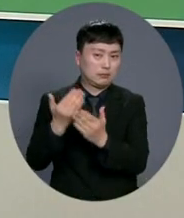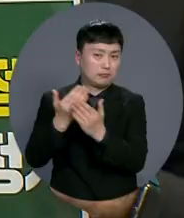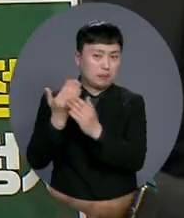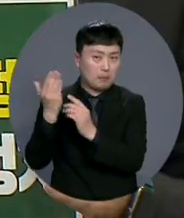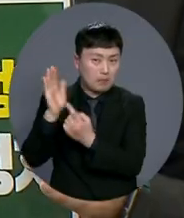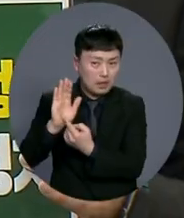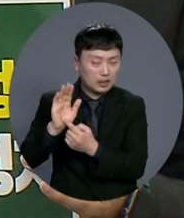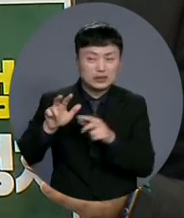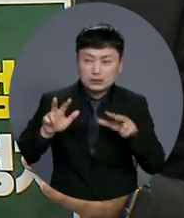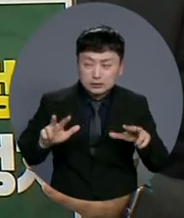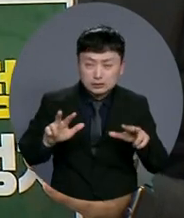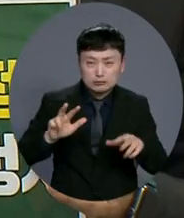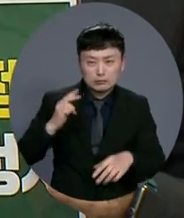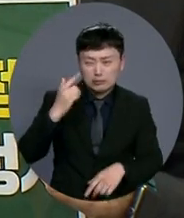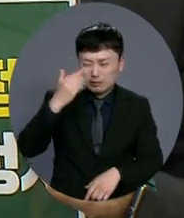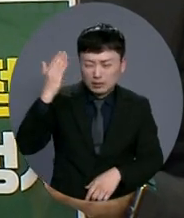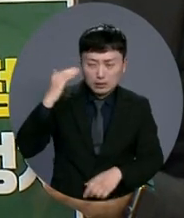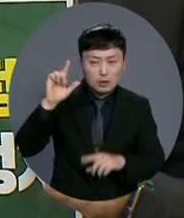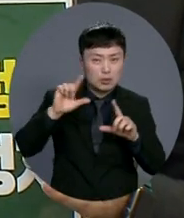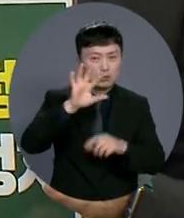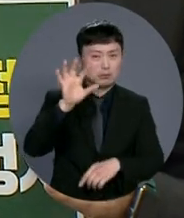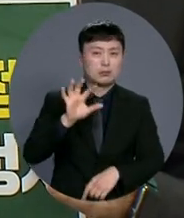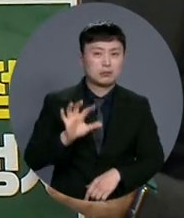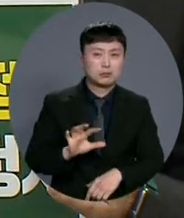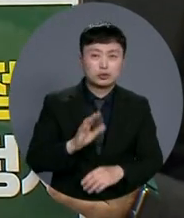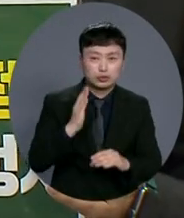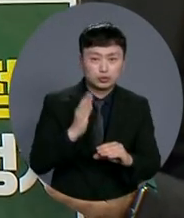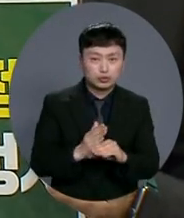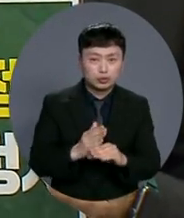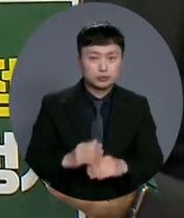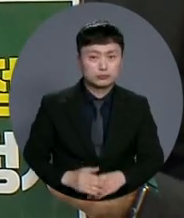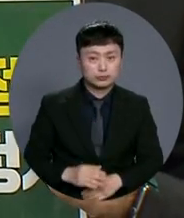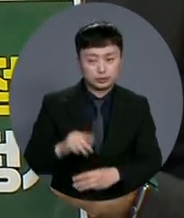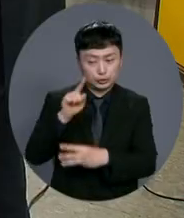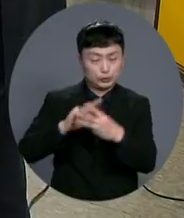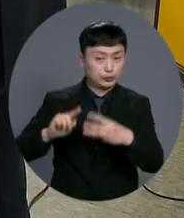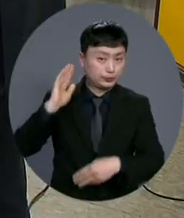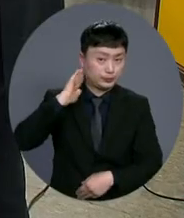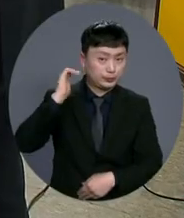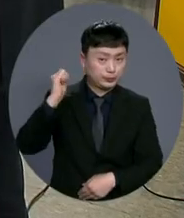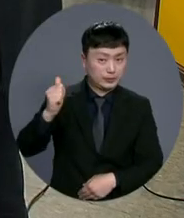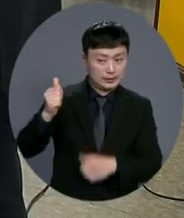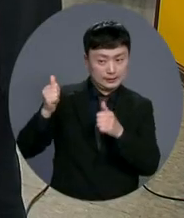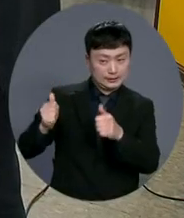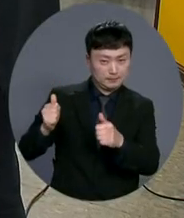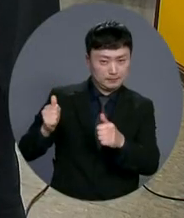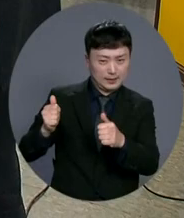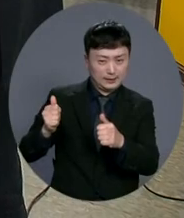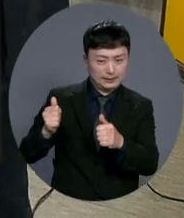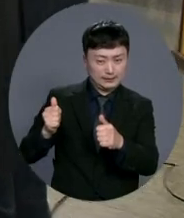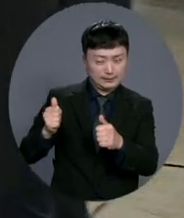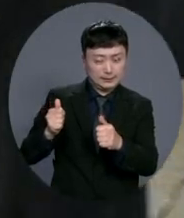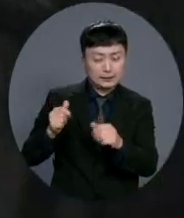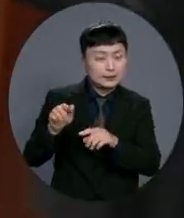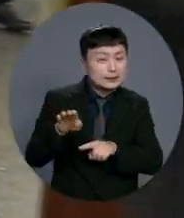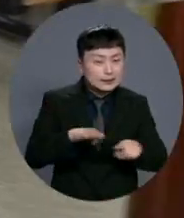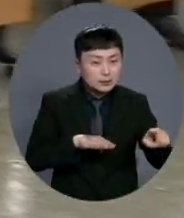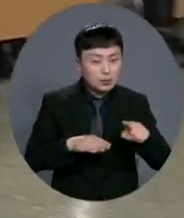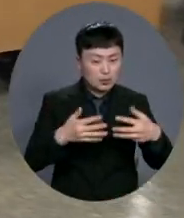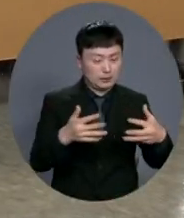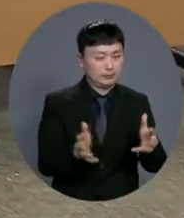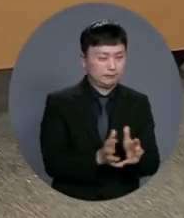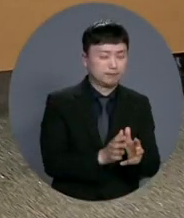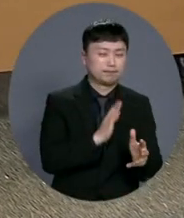과거를 답습하고 있다고 지적했습니다. 자신들이 윤석열 정권을 심판하는 유일한 진보 정당이라고